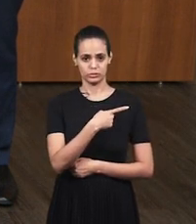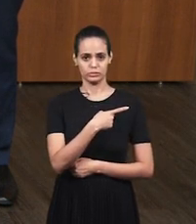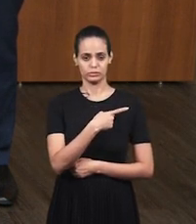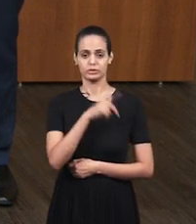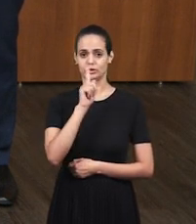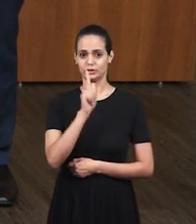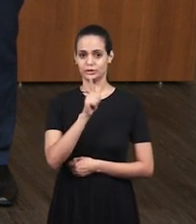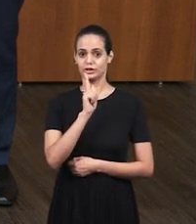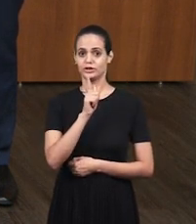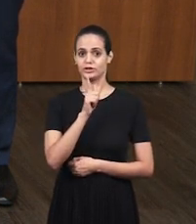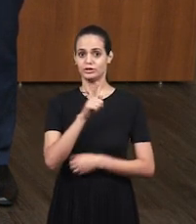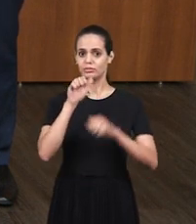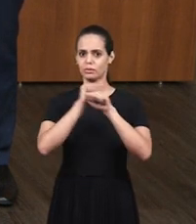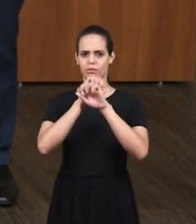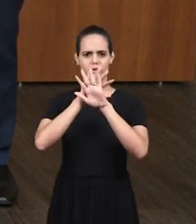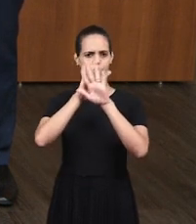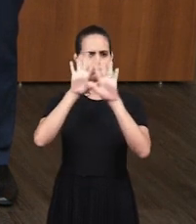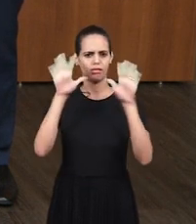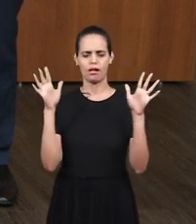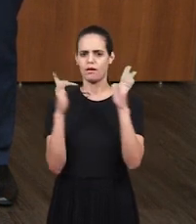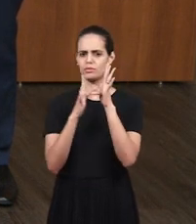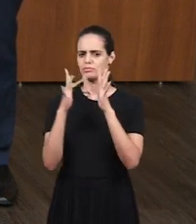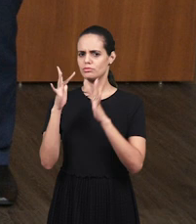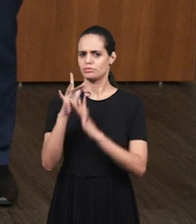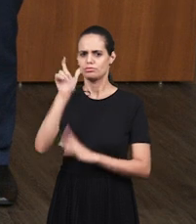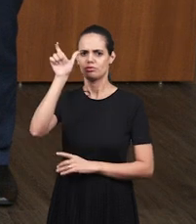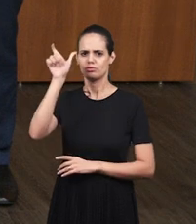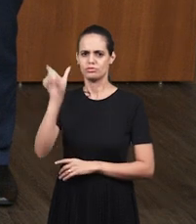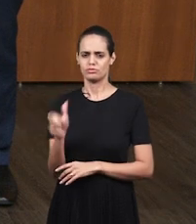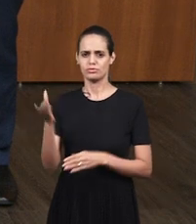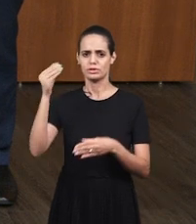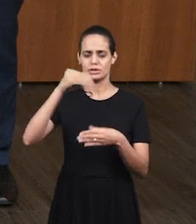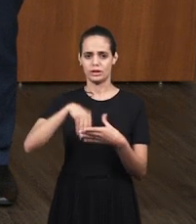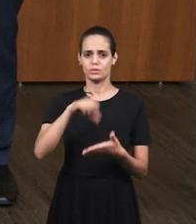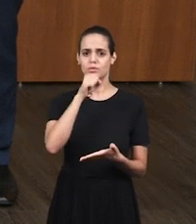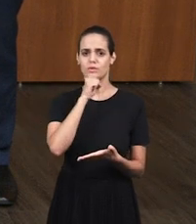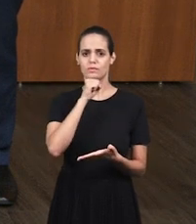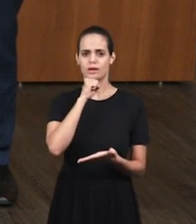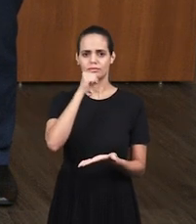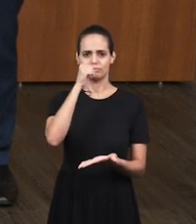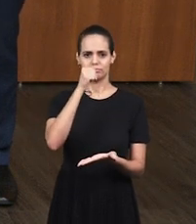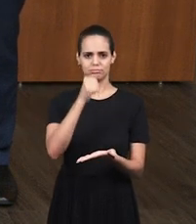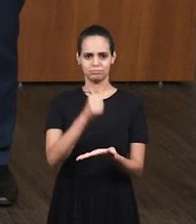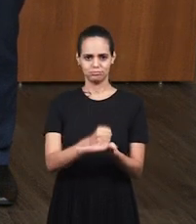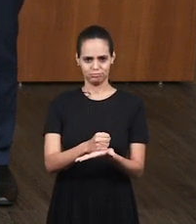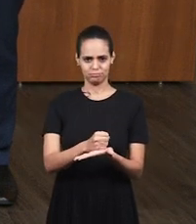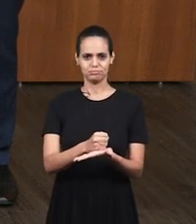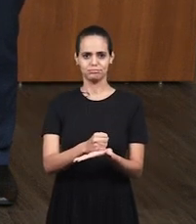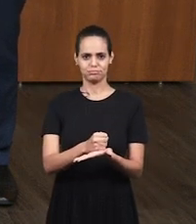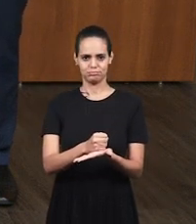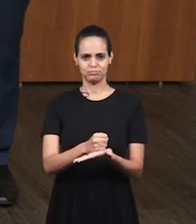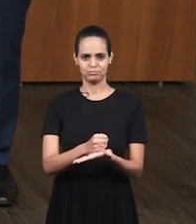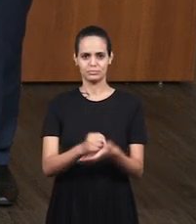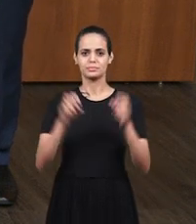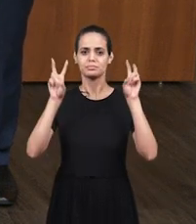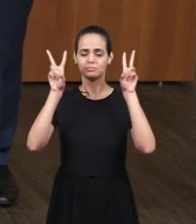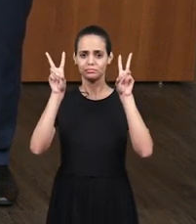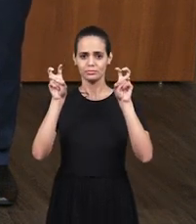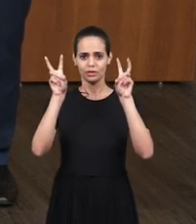стало ясно, что Господь Иисус пророчески присутствует в Ветхом